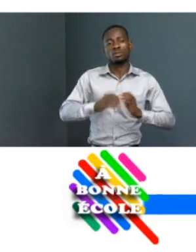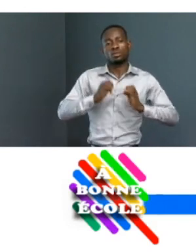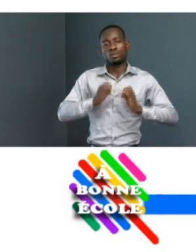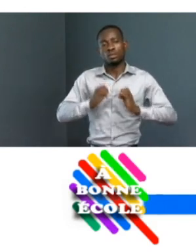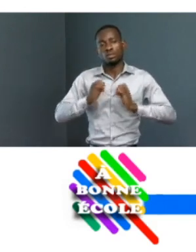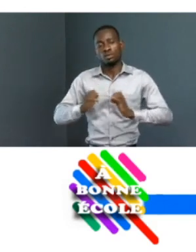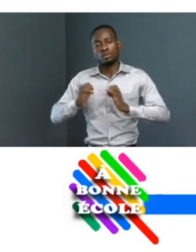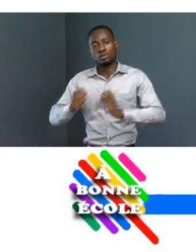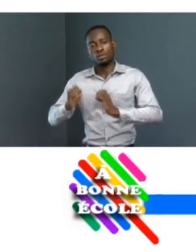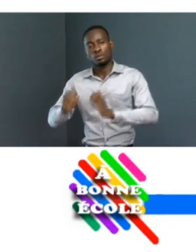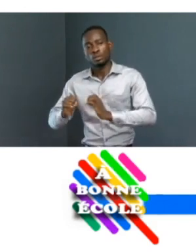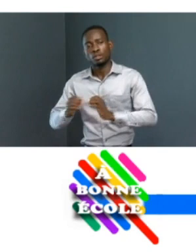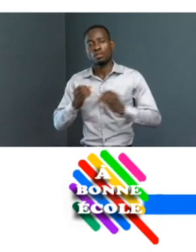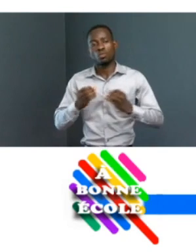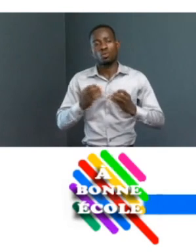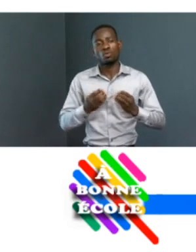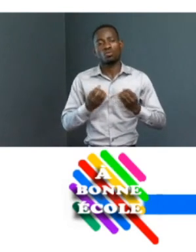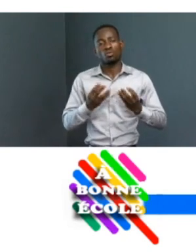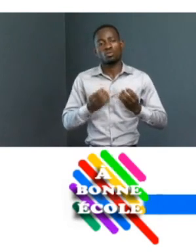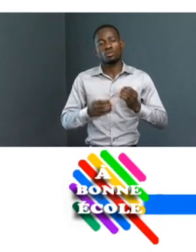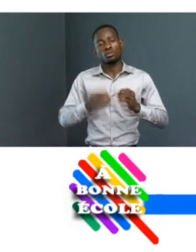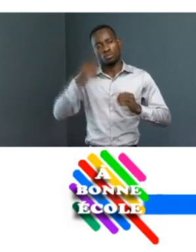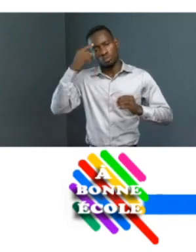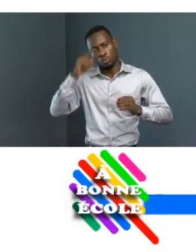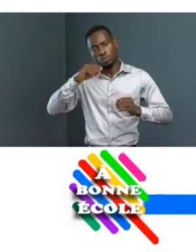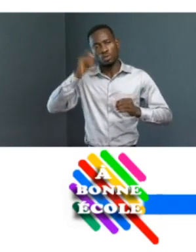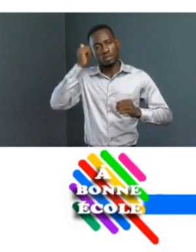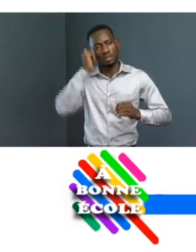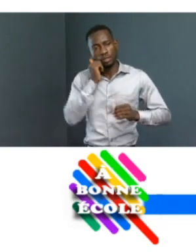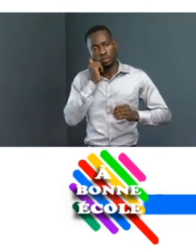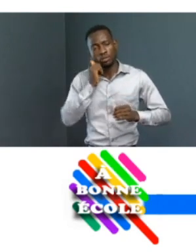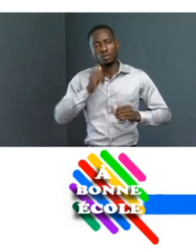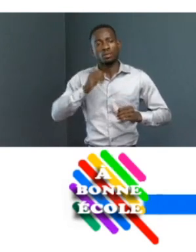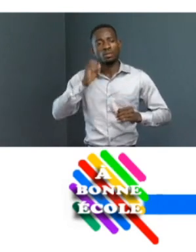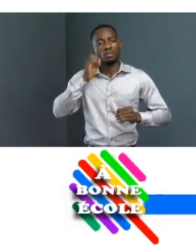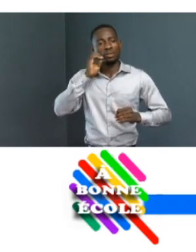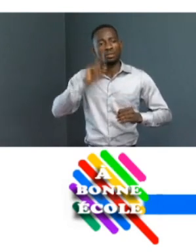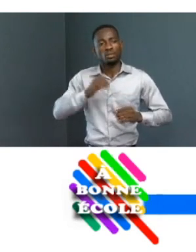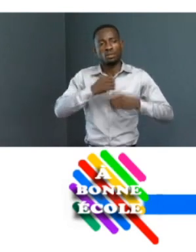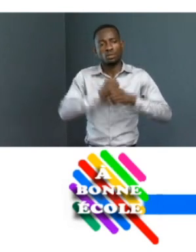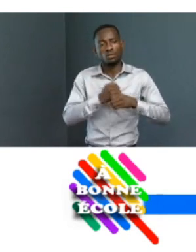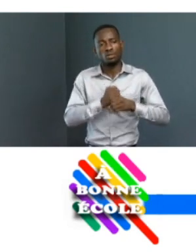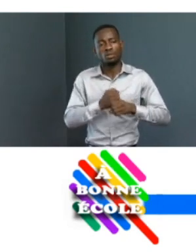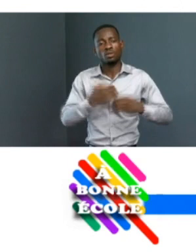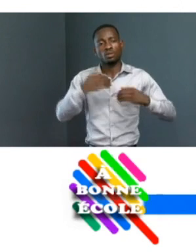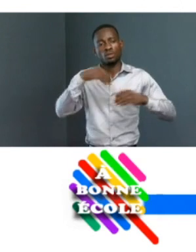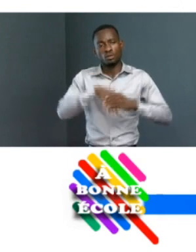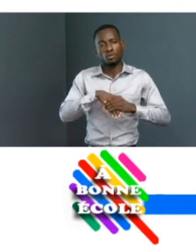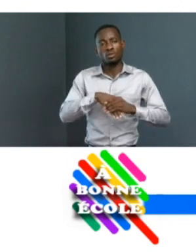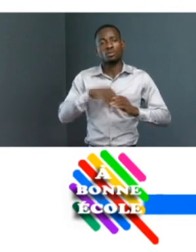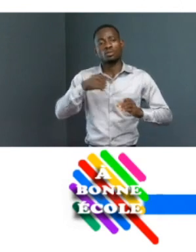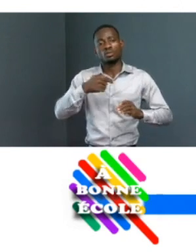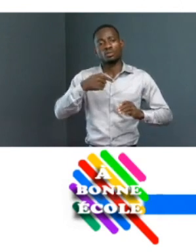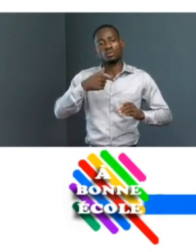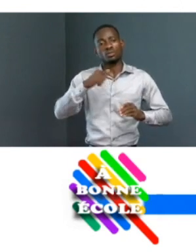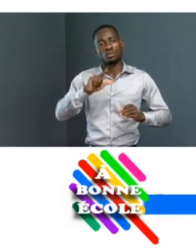ration d'entretien est beaucoup plus pour les adultes. Donc, cette ration doit constituer ou doit contenir des glucides,